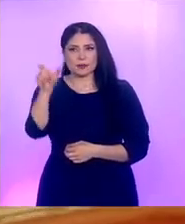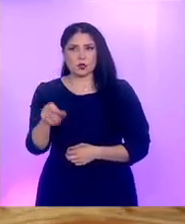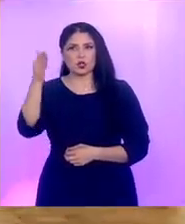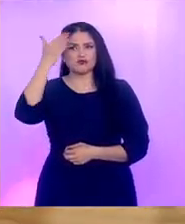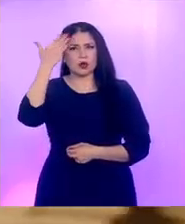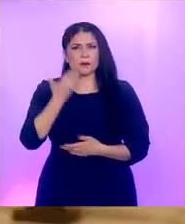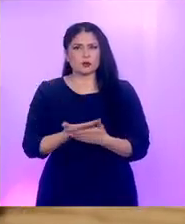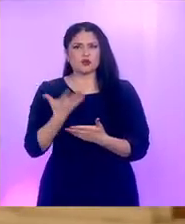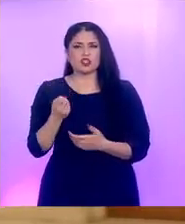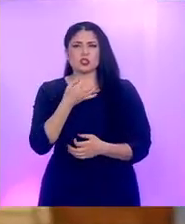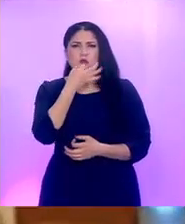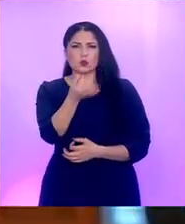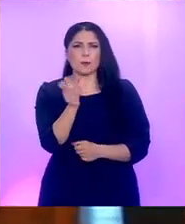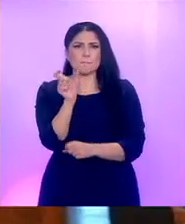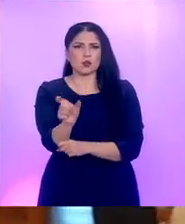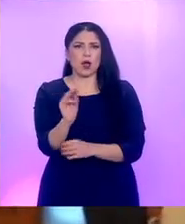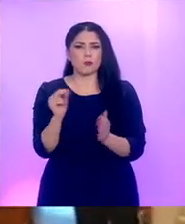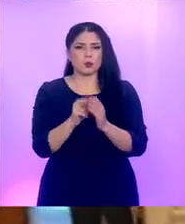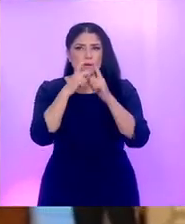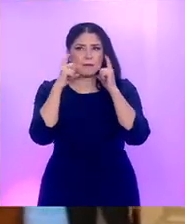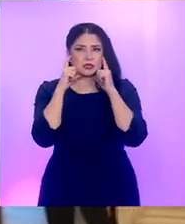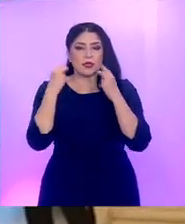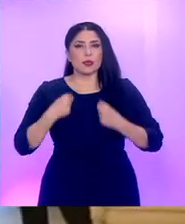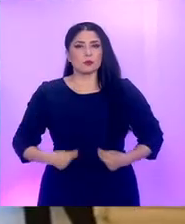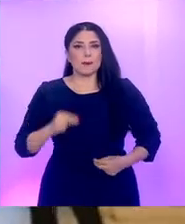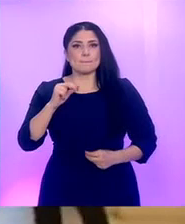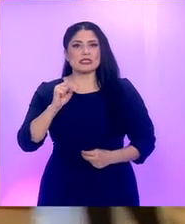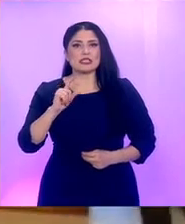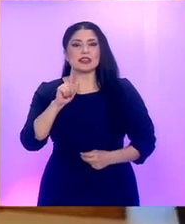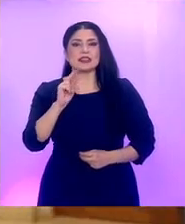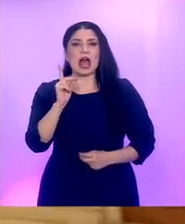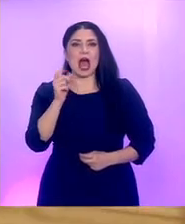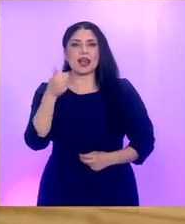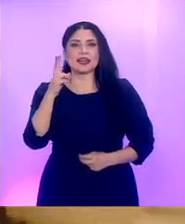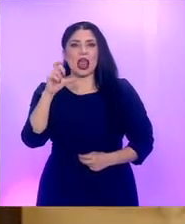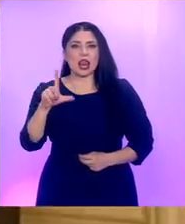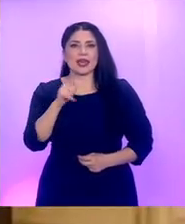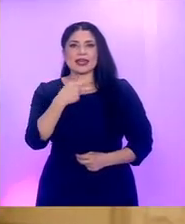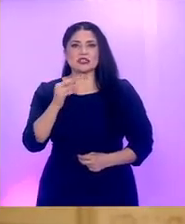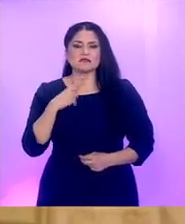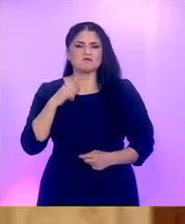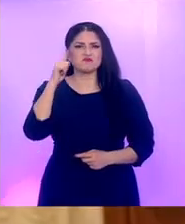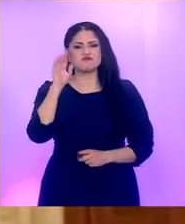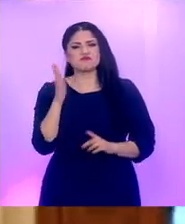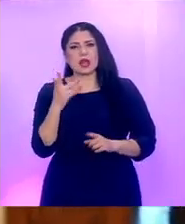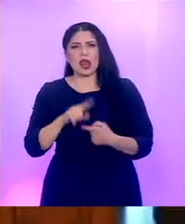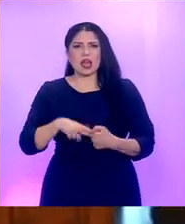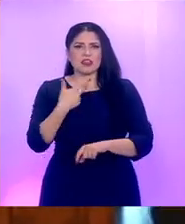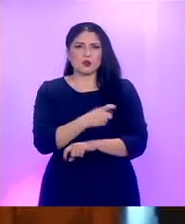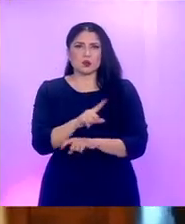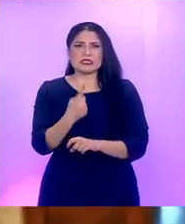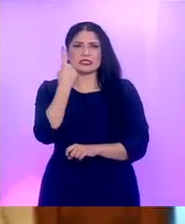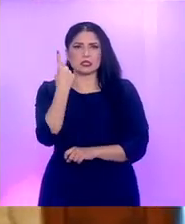Cunoscut pentru luările sale de poziție împotriva purtării măștii, deputatul PSD Daniel Ghiță este sceptic și în privința vaccinării și nu